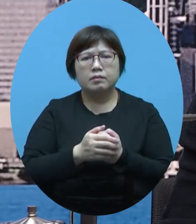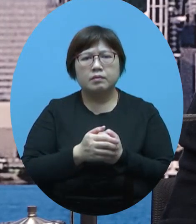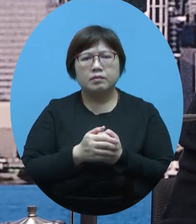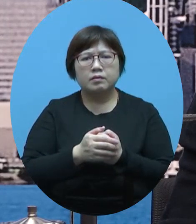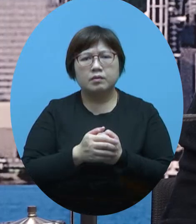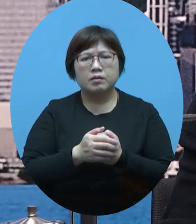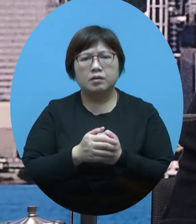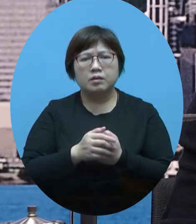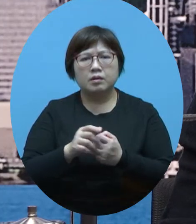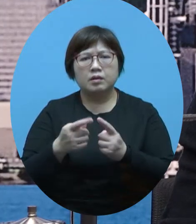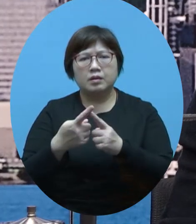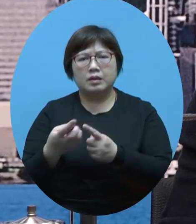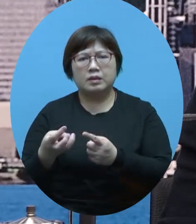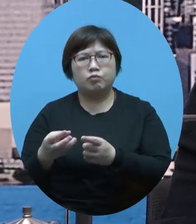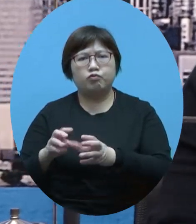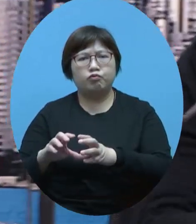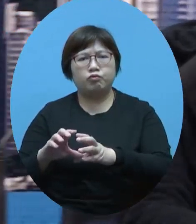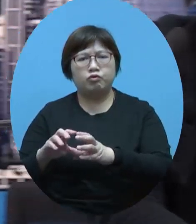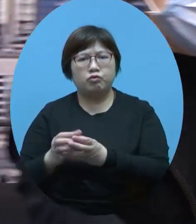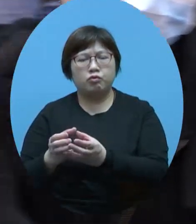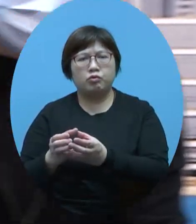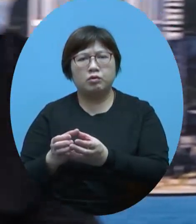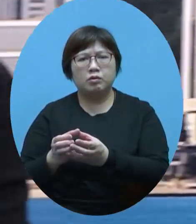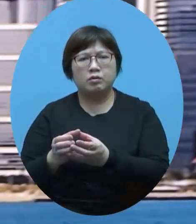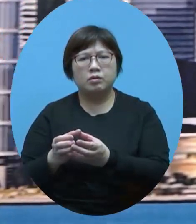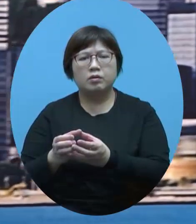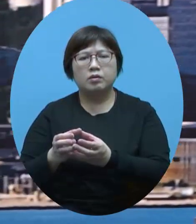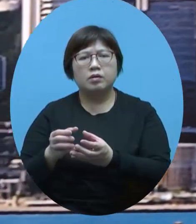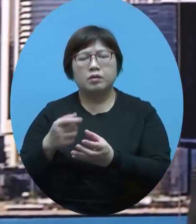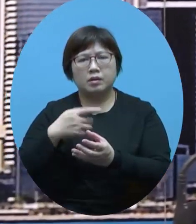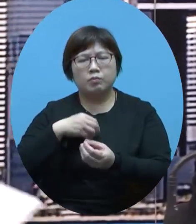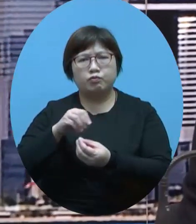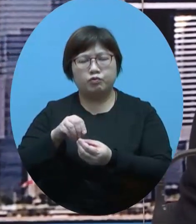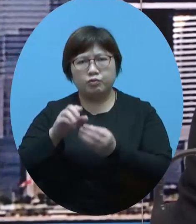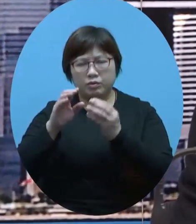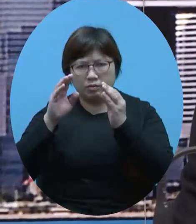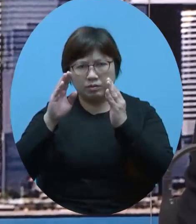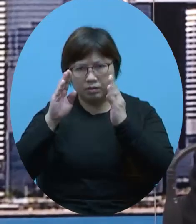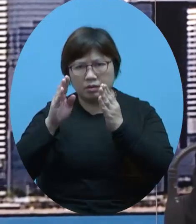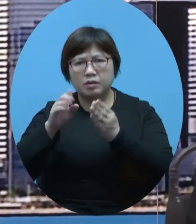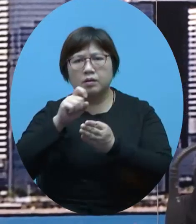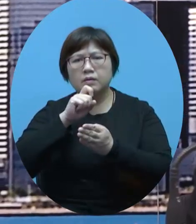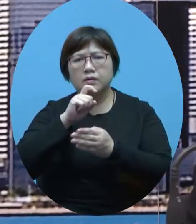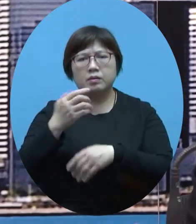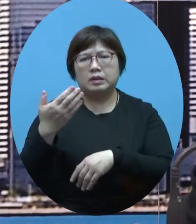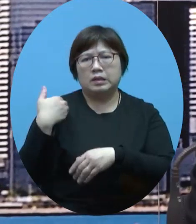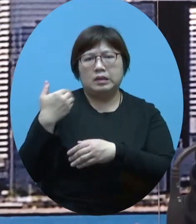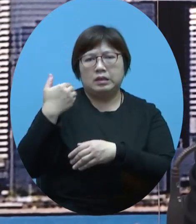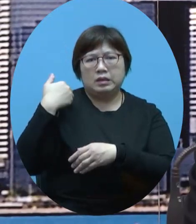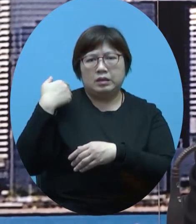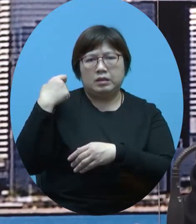如果講翻少數族裔嘅人士，其實呢、這個我哋都係有關顧嘅嚇。咁、咧就喺好早期咧，我哋都